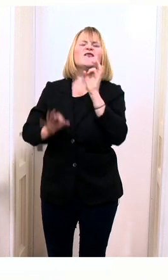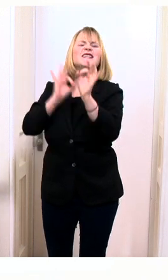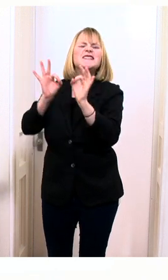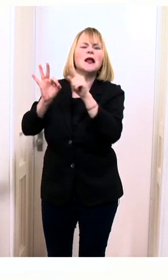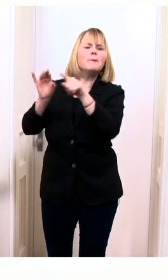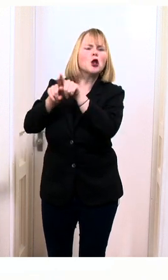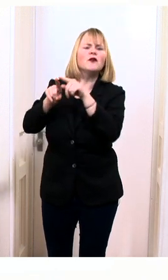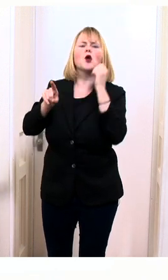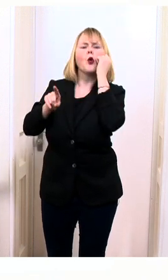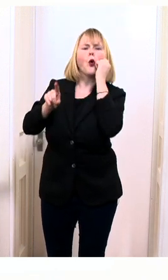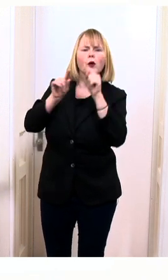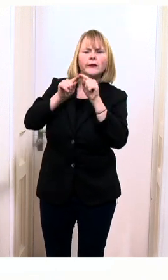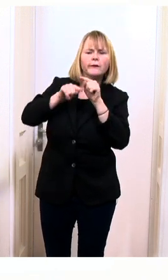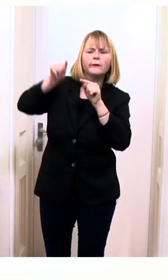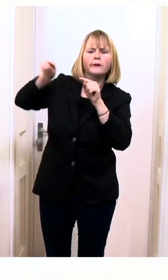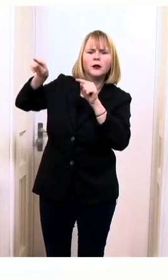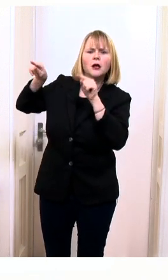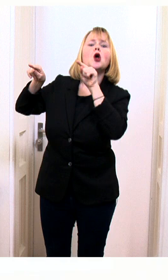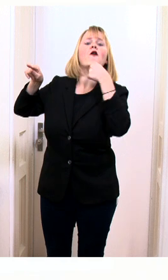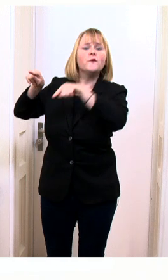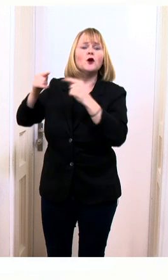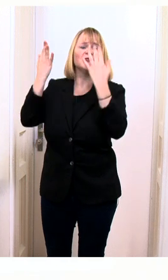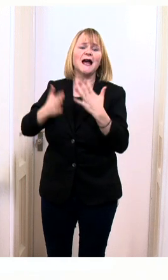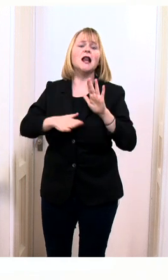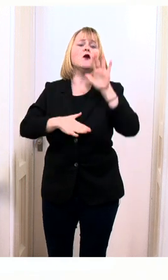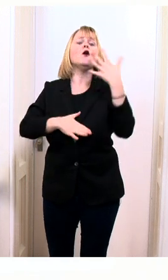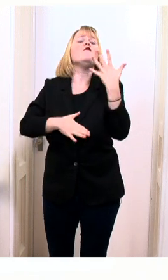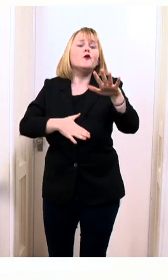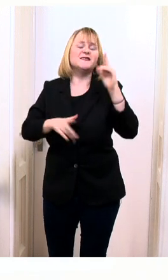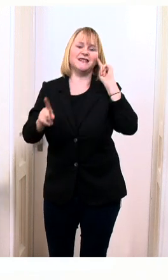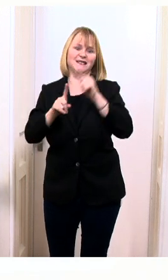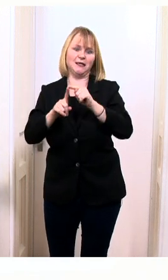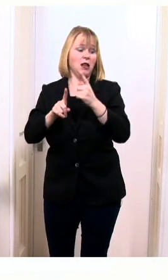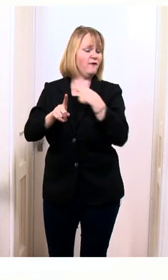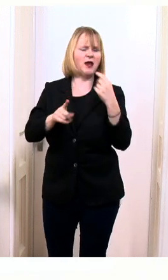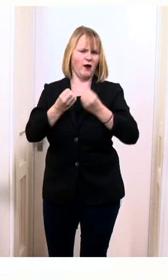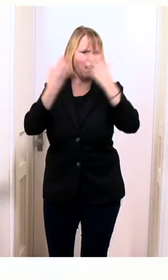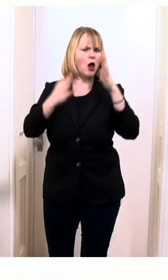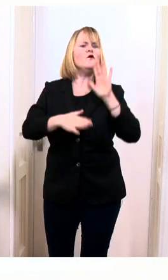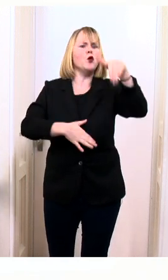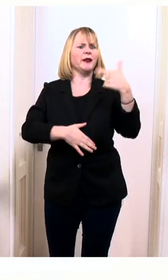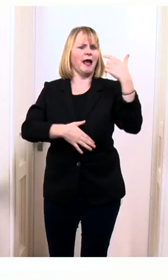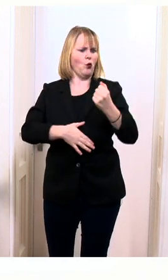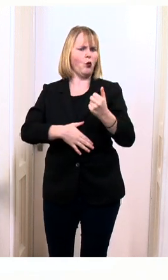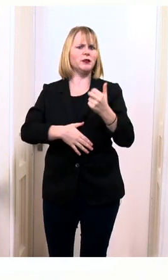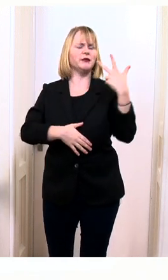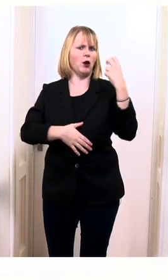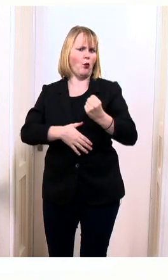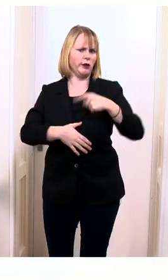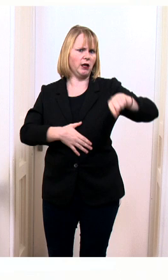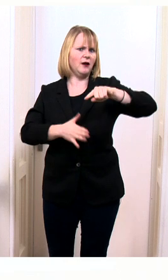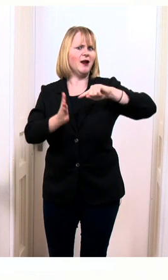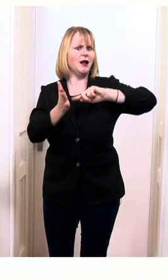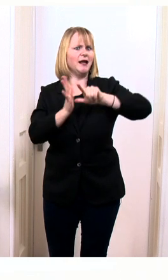von 50 anstrebt. Wir sind deutlich über 300, auch nachdem wir jetzt einige